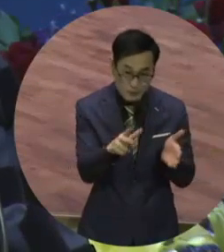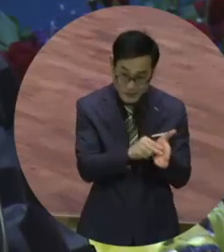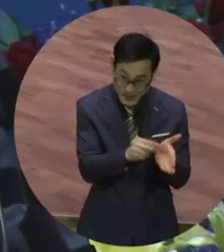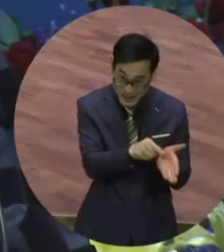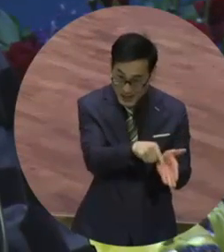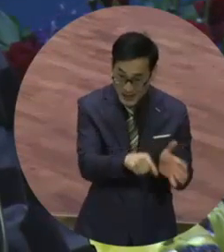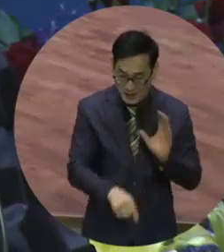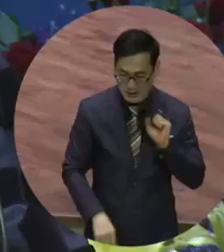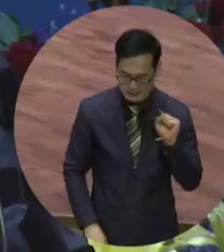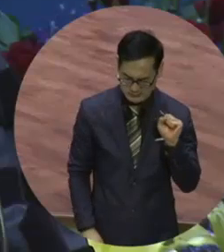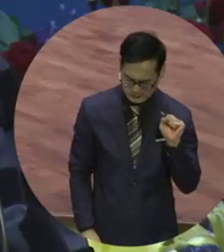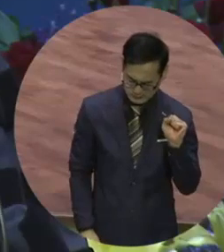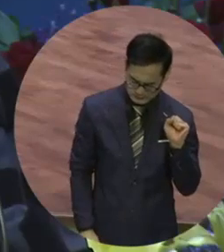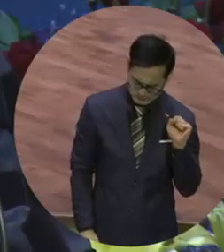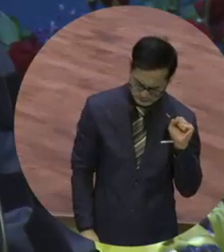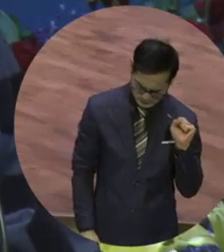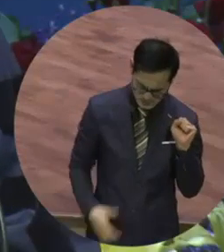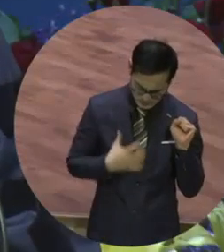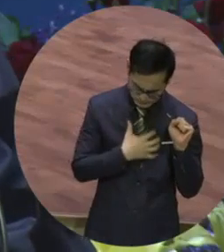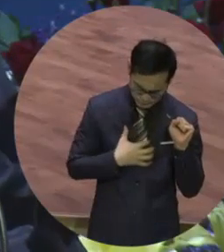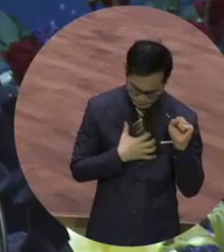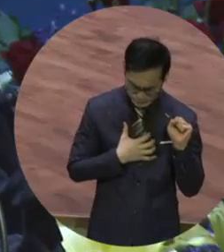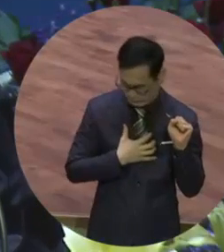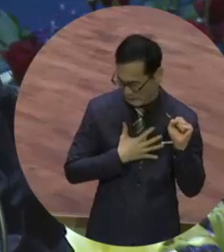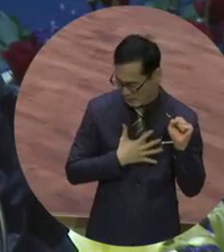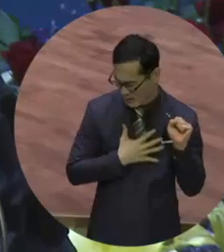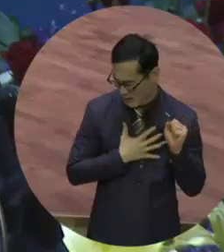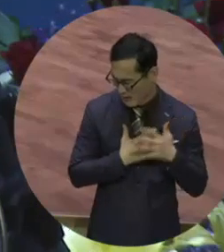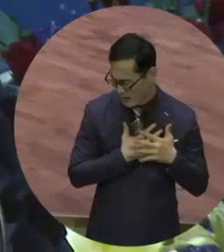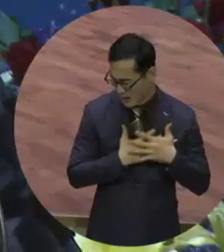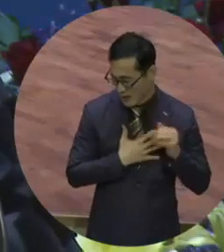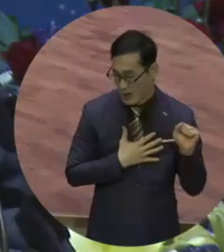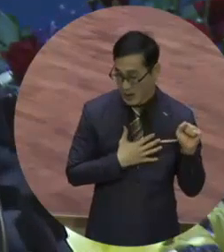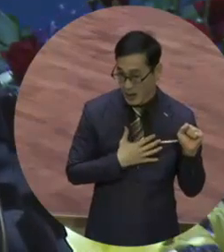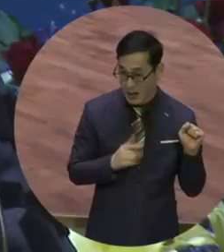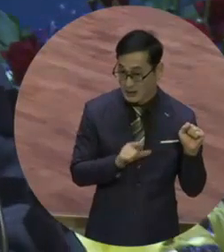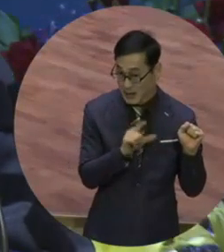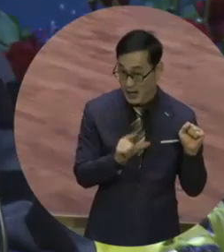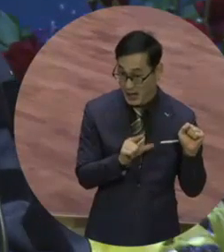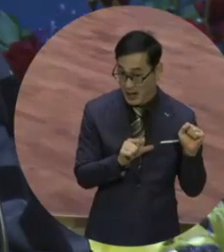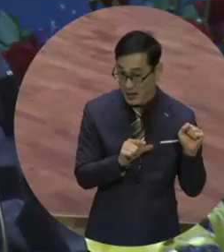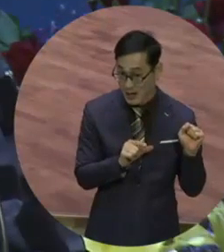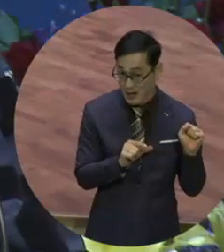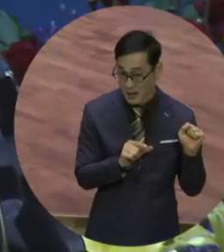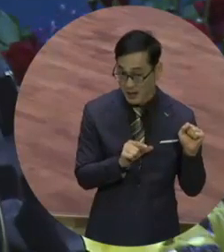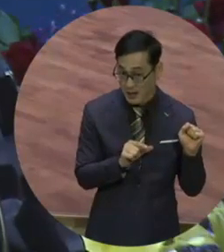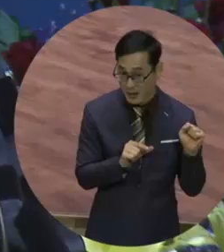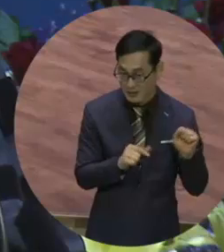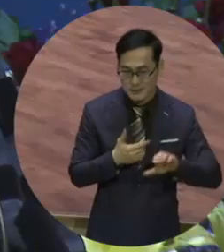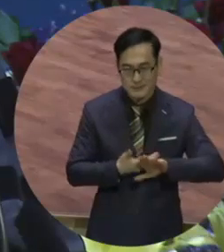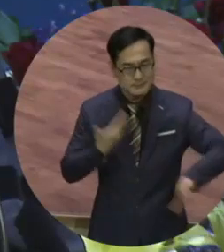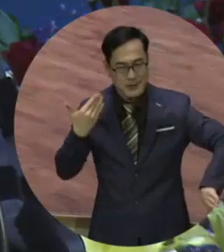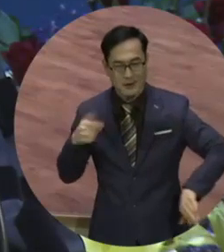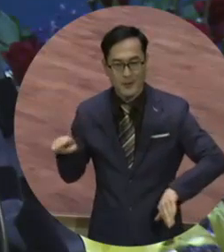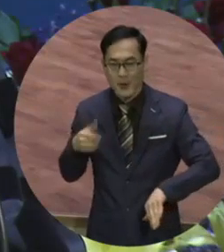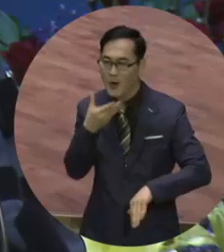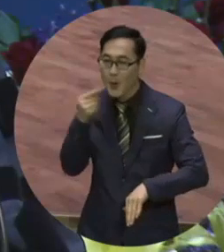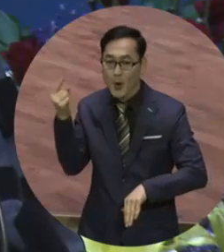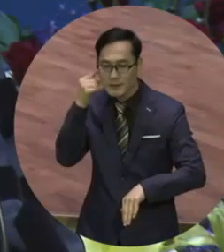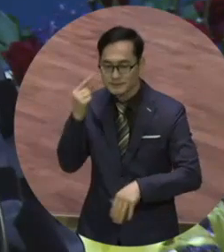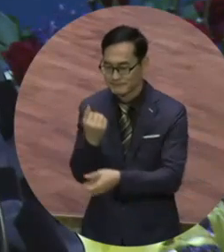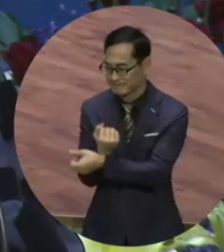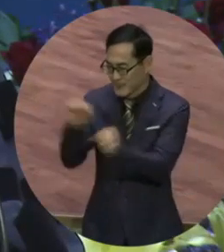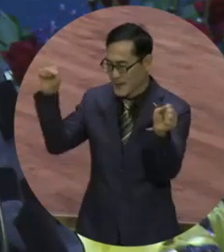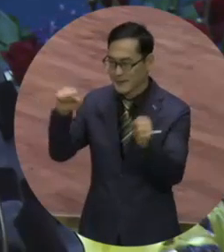잡아놓고 얽매어놓고 불안과 초조 속에 살도록 만들어놨는데 이 복음은 완전 자유함을 주는